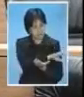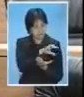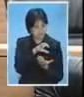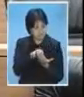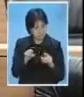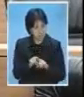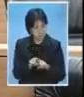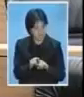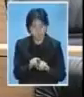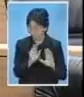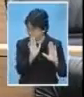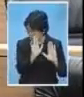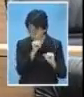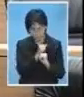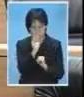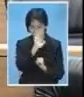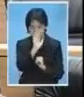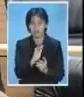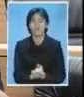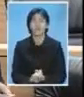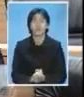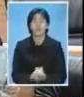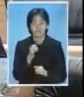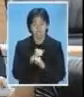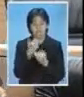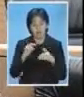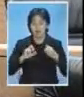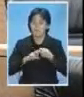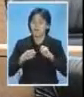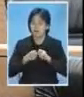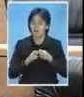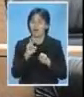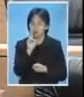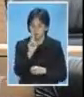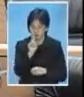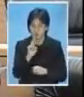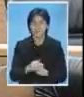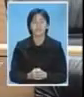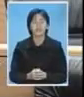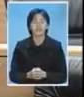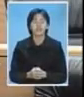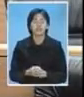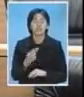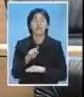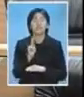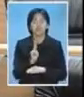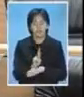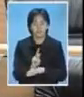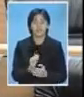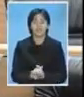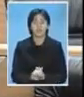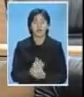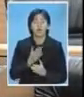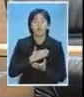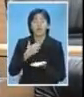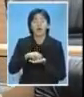ท่านอย่าทำนะครับถ้าทำแล้วปัญหาของสังคมมันจะเกิดขึ้นอีกท่านประธานที่เคารพครับผม